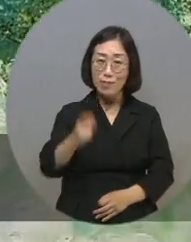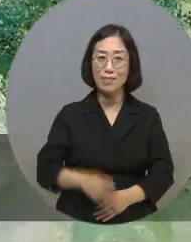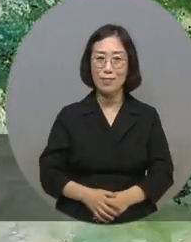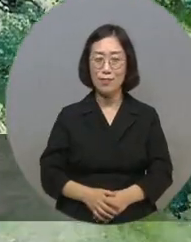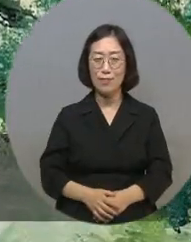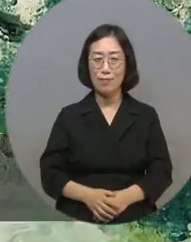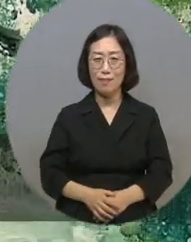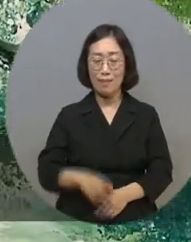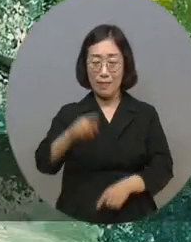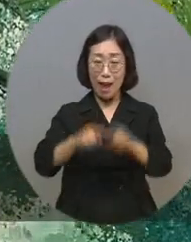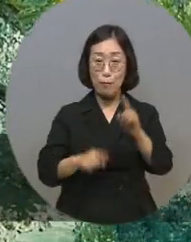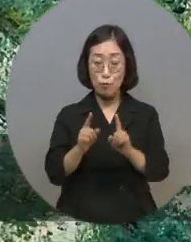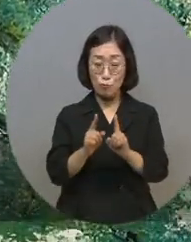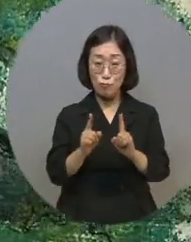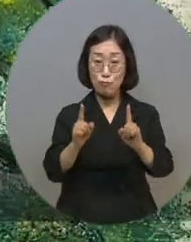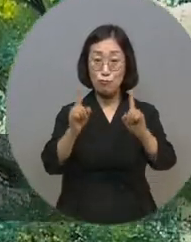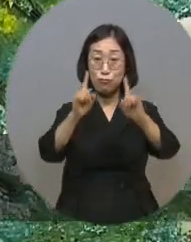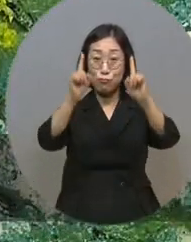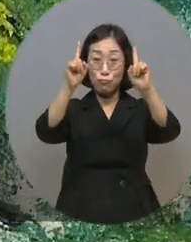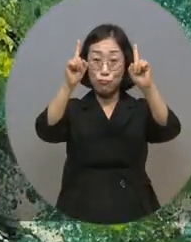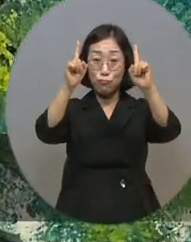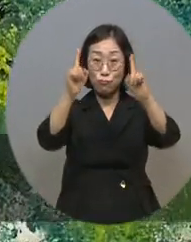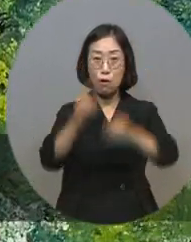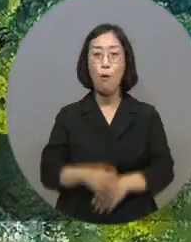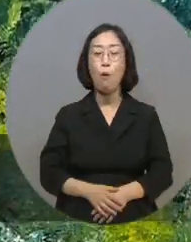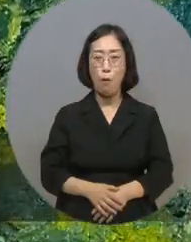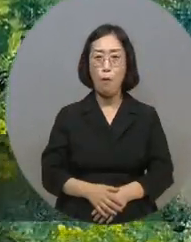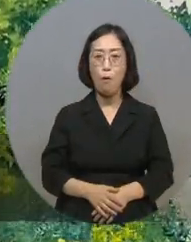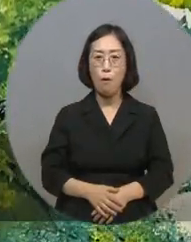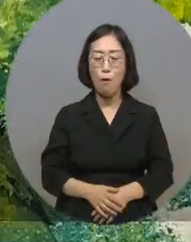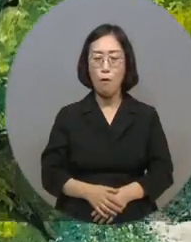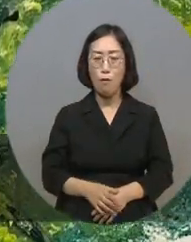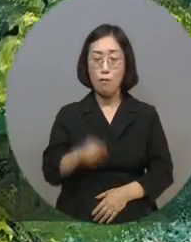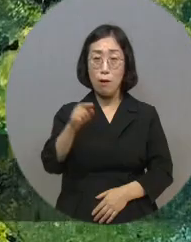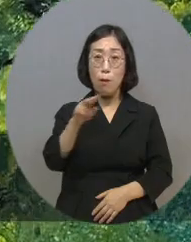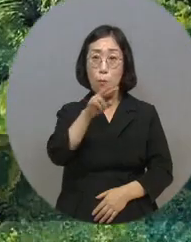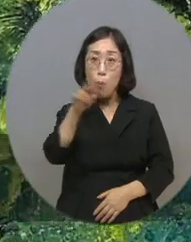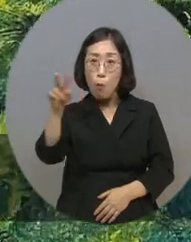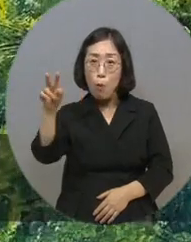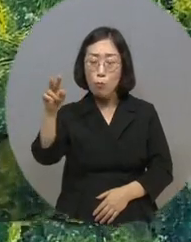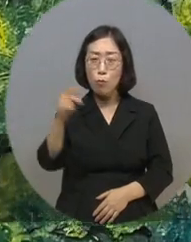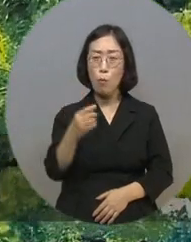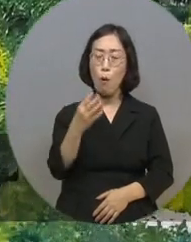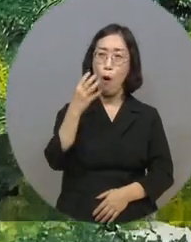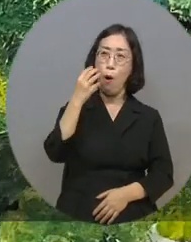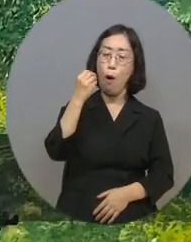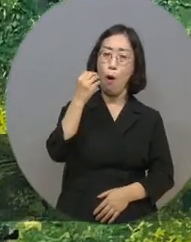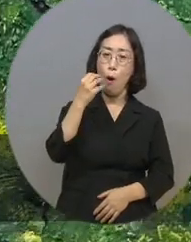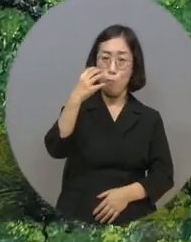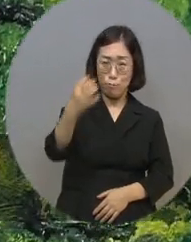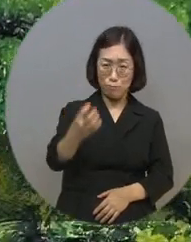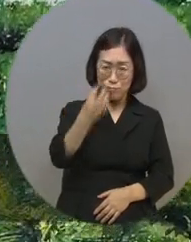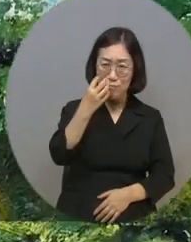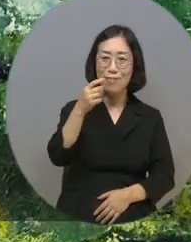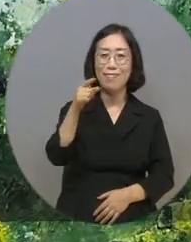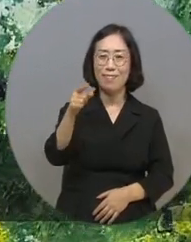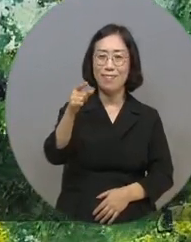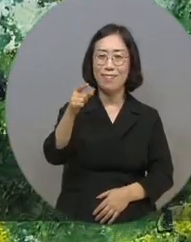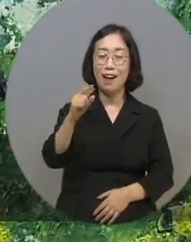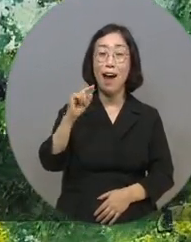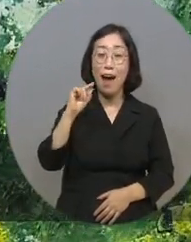한번 보셨어요? 근데 갈 때마다 너무 경이롭고 아름답더라고요. 그래서